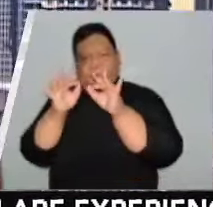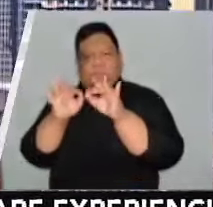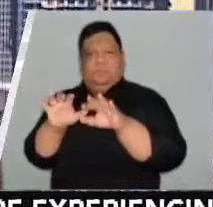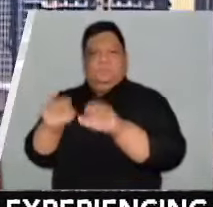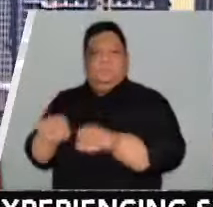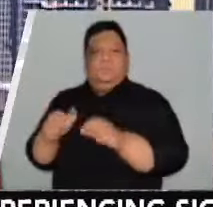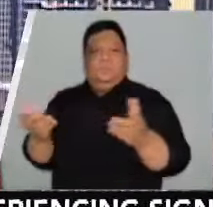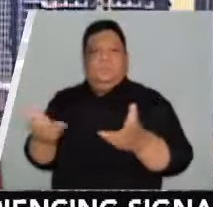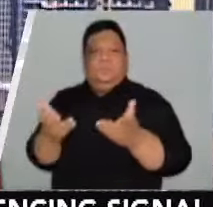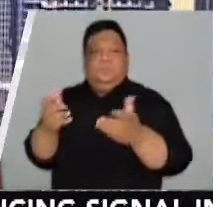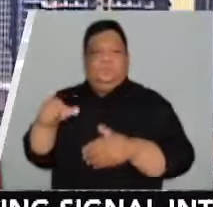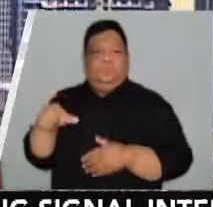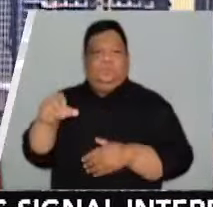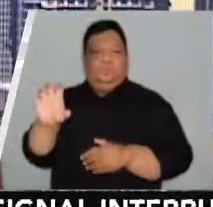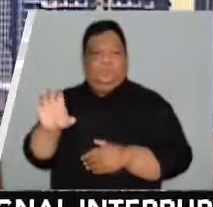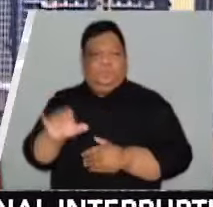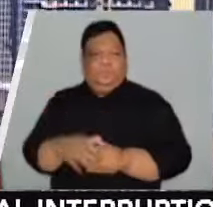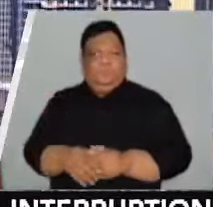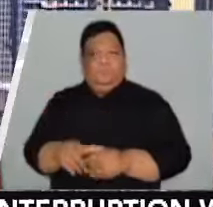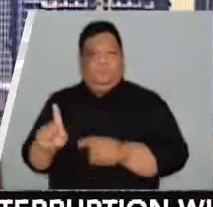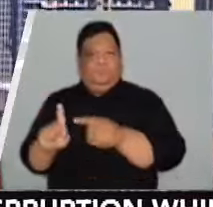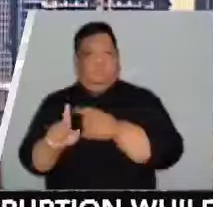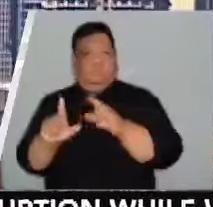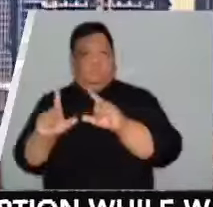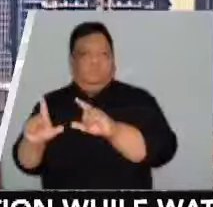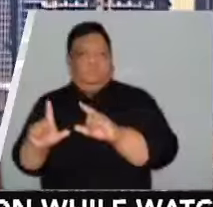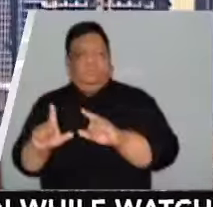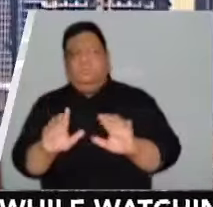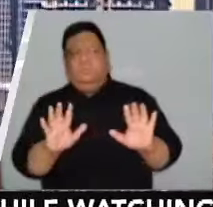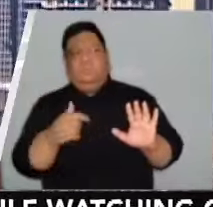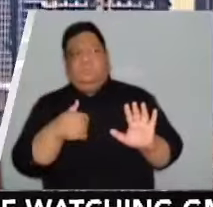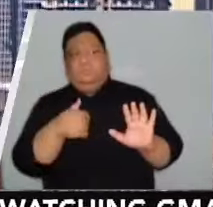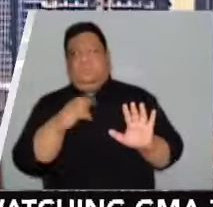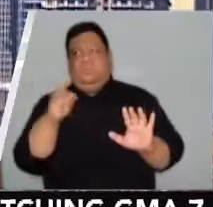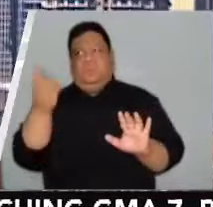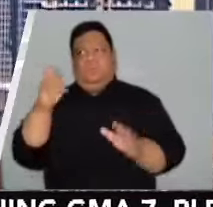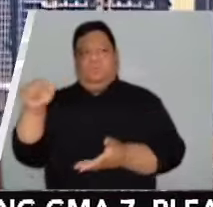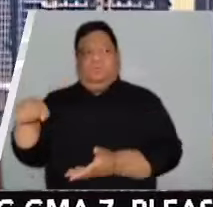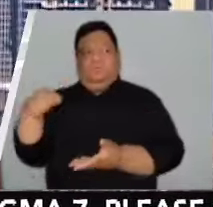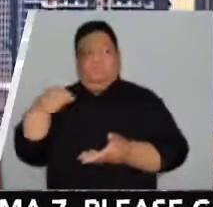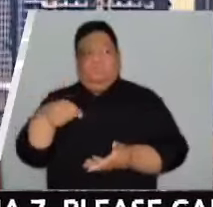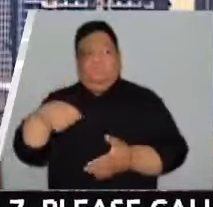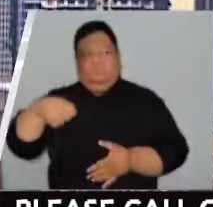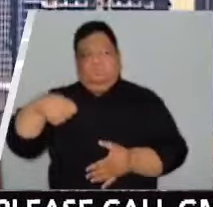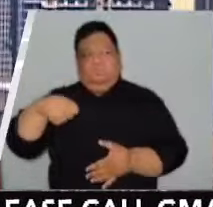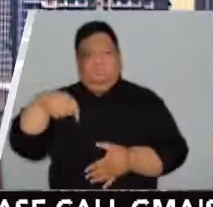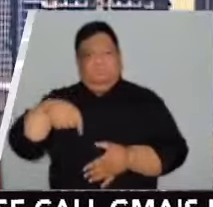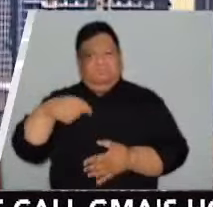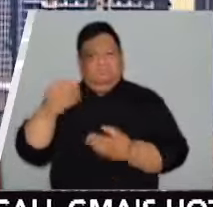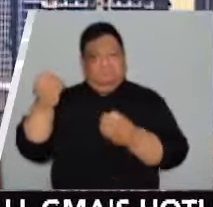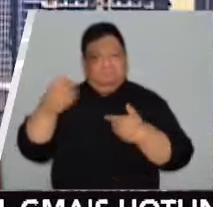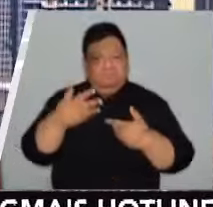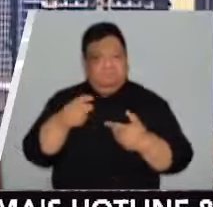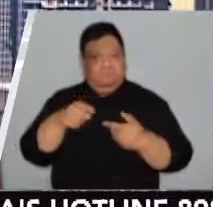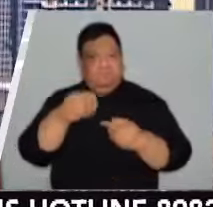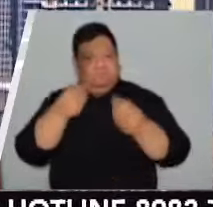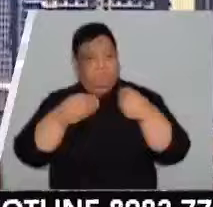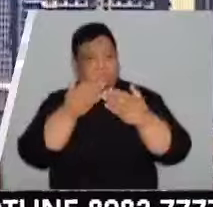suspect, ipinasuyo lang daw sa kanya ng kaibigan ang paper bag na beauty products daw ang laman. May unang balita si James